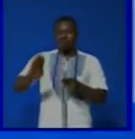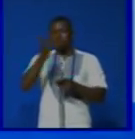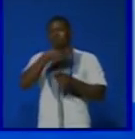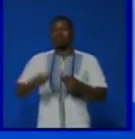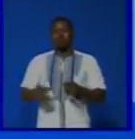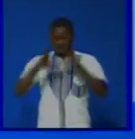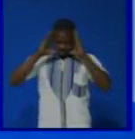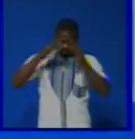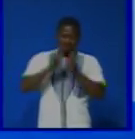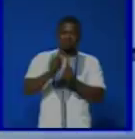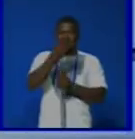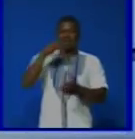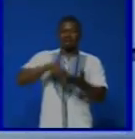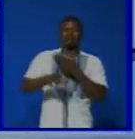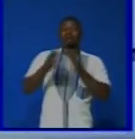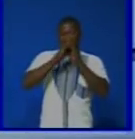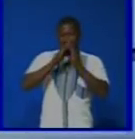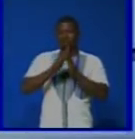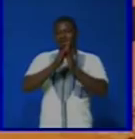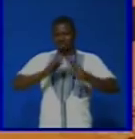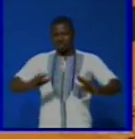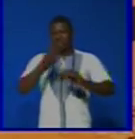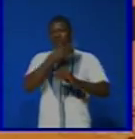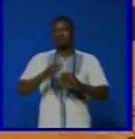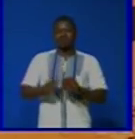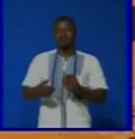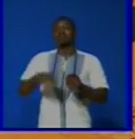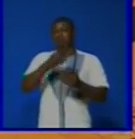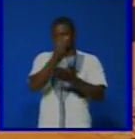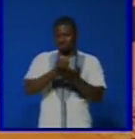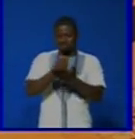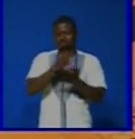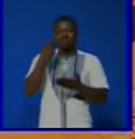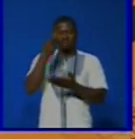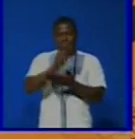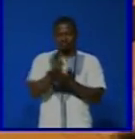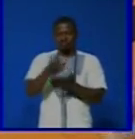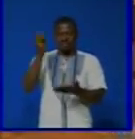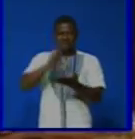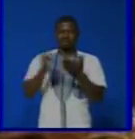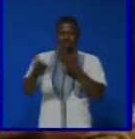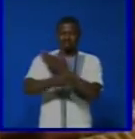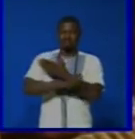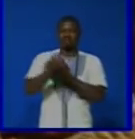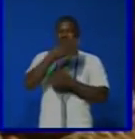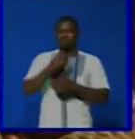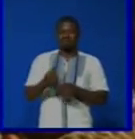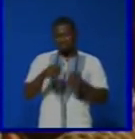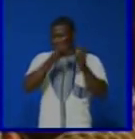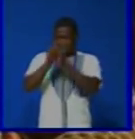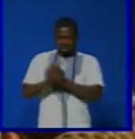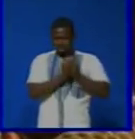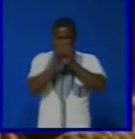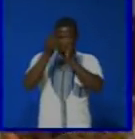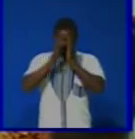Mandare. Kassoum Milogo, Karim Sissé. C'est une journée commune d'action de grâce des